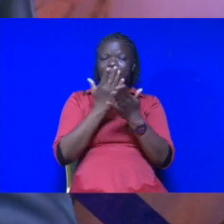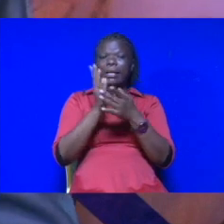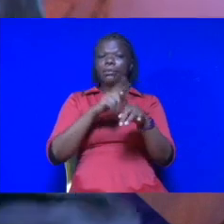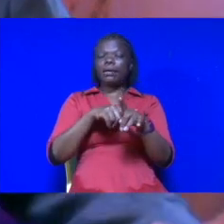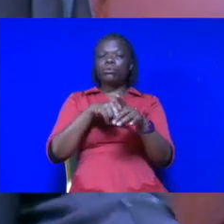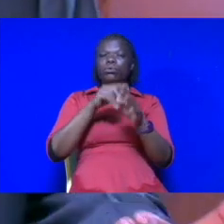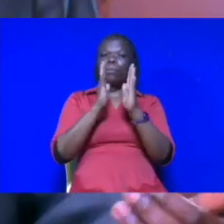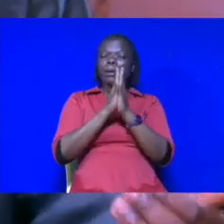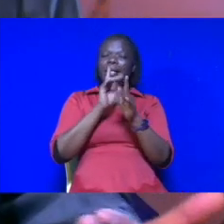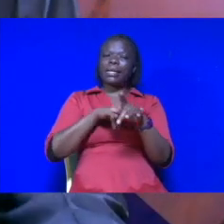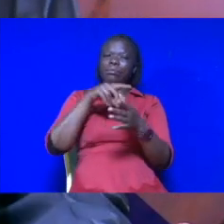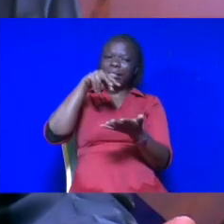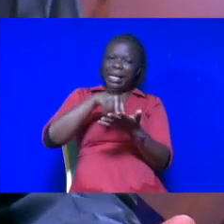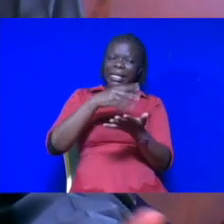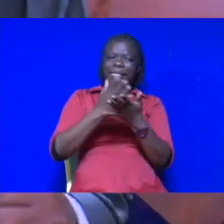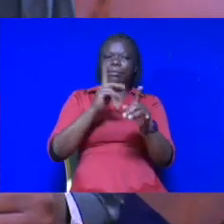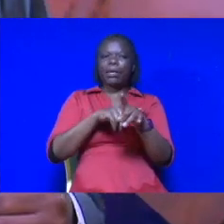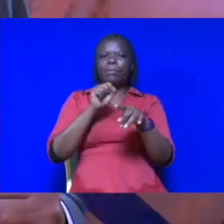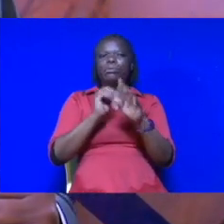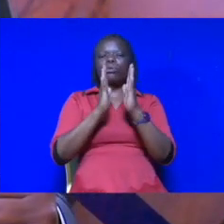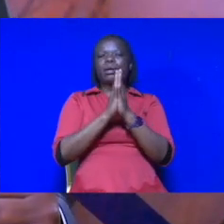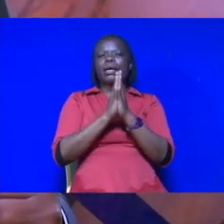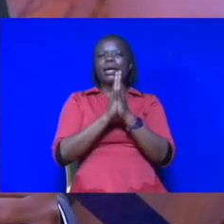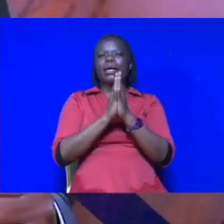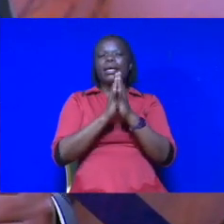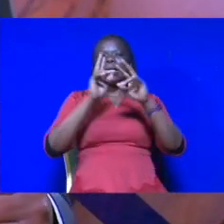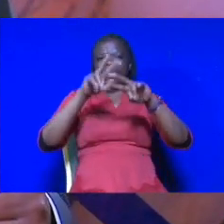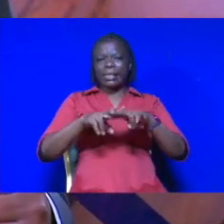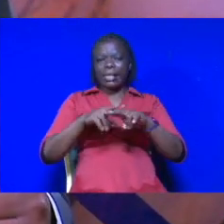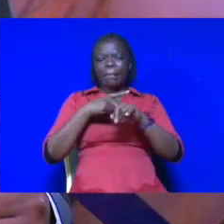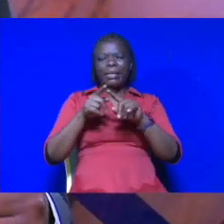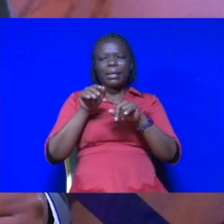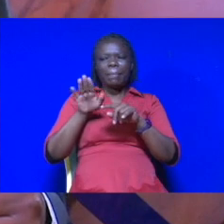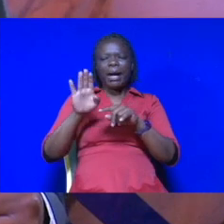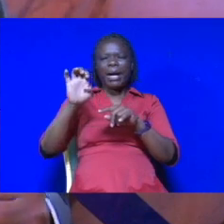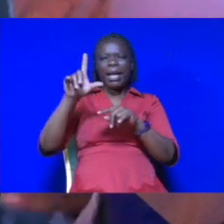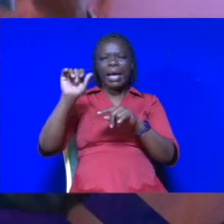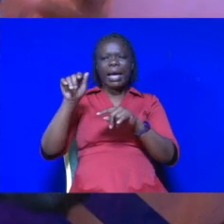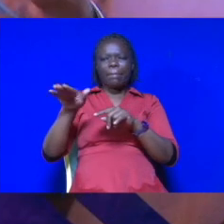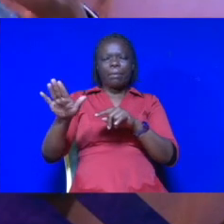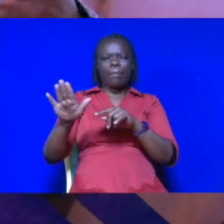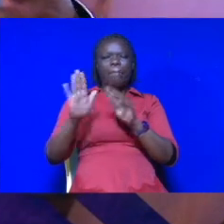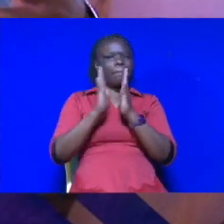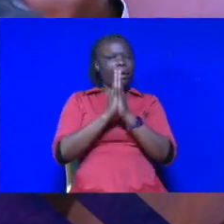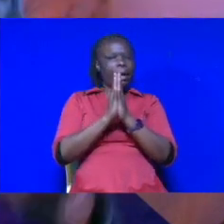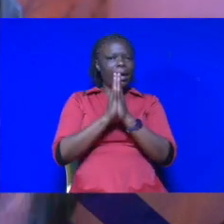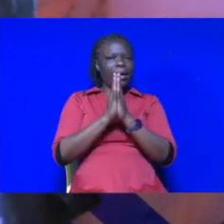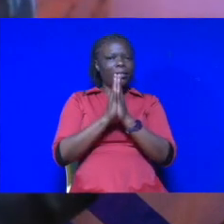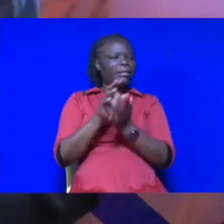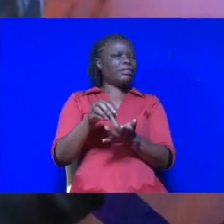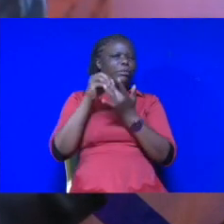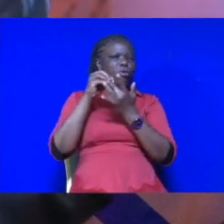umesimama, wakati mwingine unaomba ukiwa umekaa. Lakini hili ombi la Elia ni la namna ya pekee. Huenda Elia alikuwa